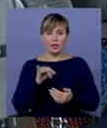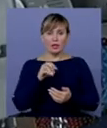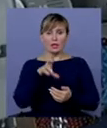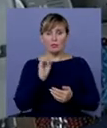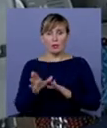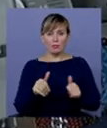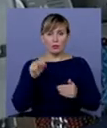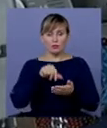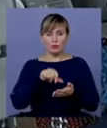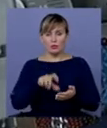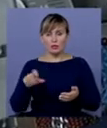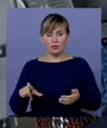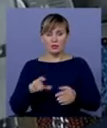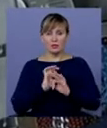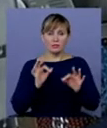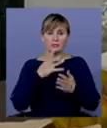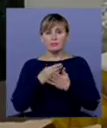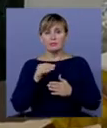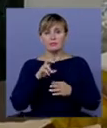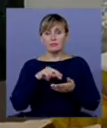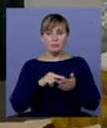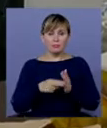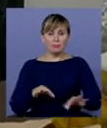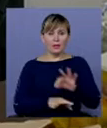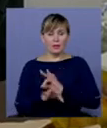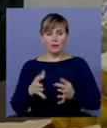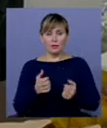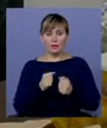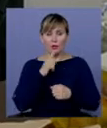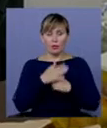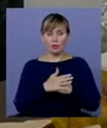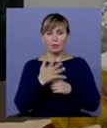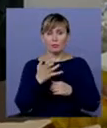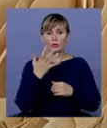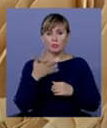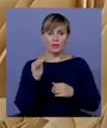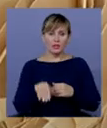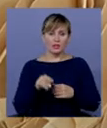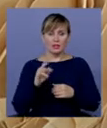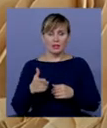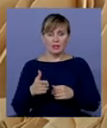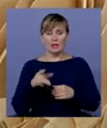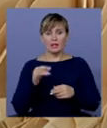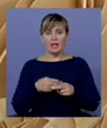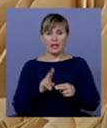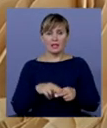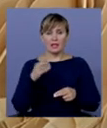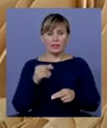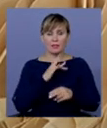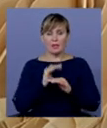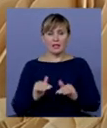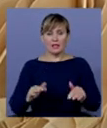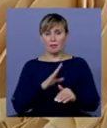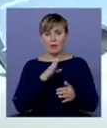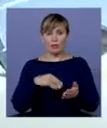После участницы проектов презентовали свои бизнес-планы и получили гранты в размере 505 тысяч тенге. Именно на эти деньги многодетные